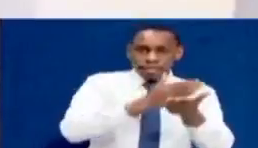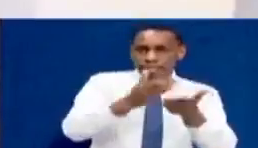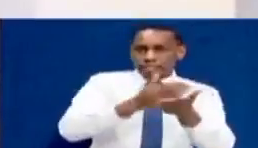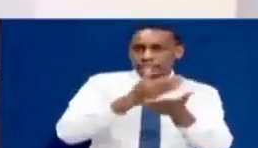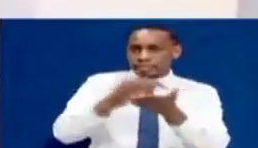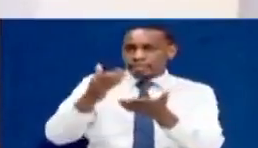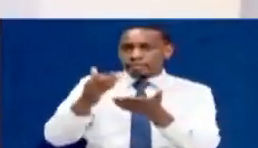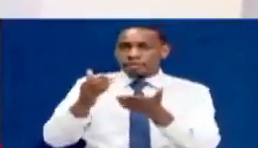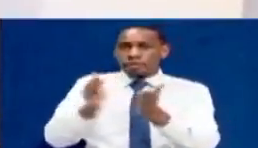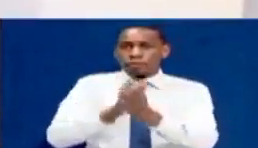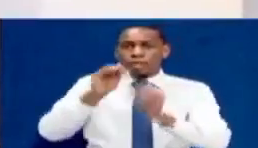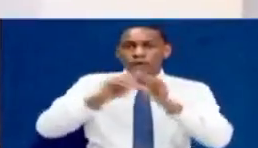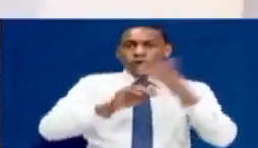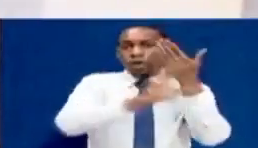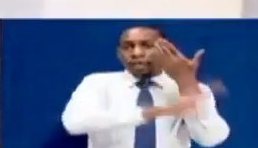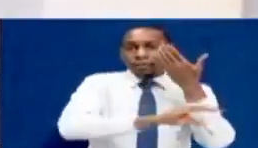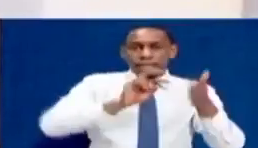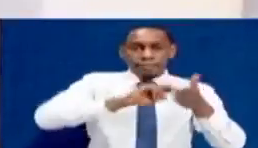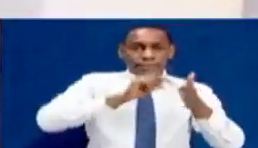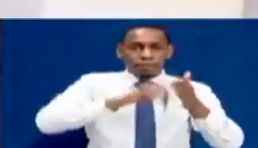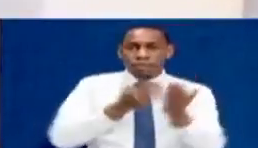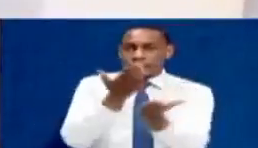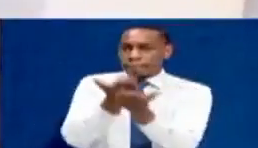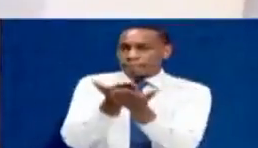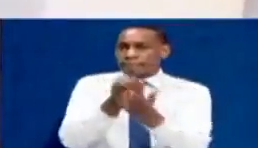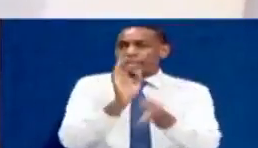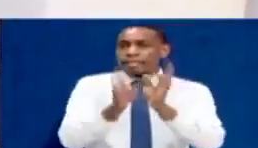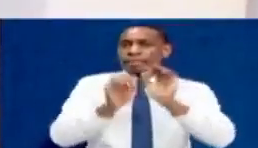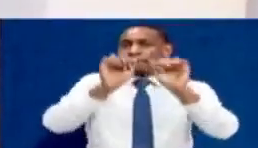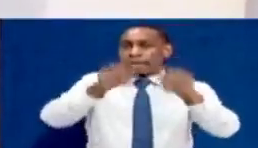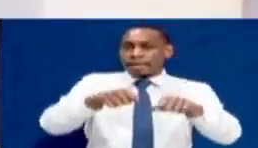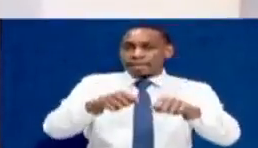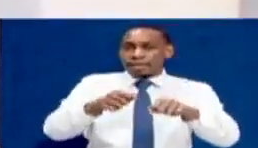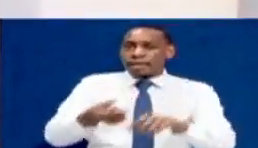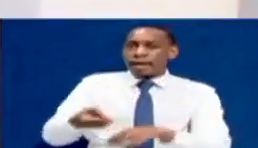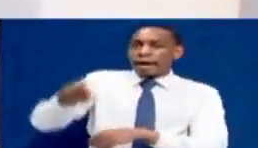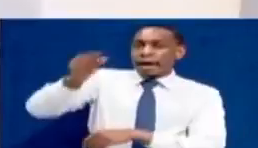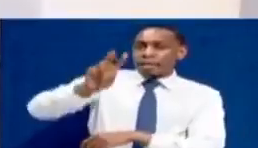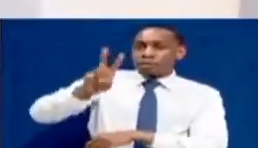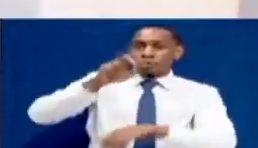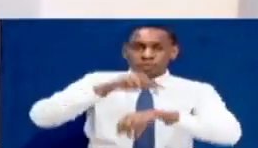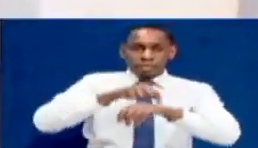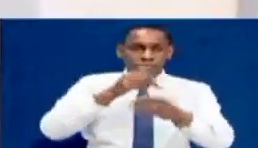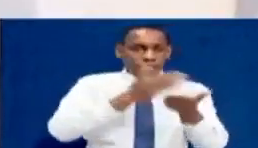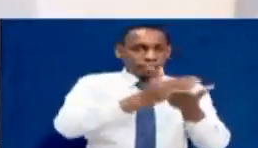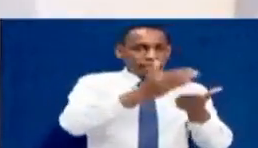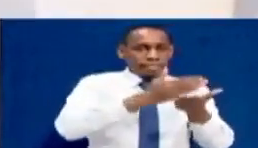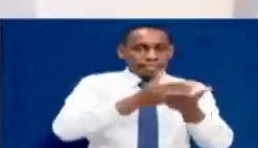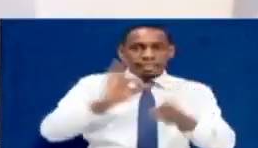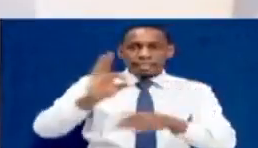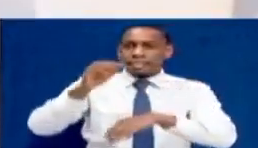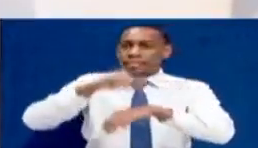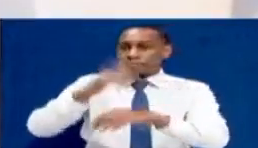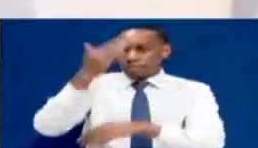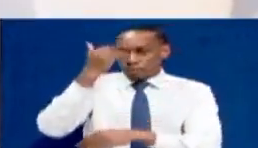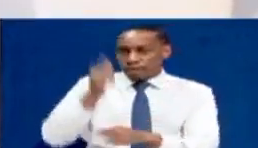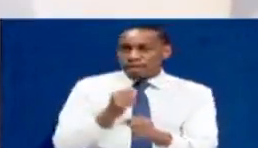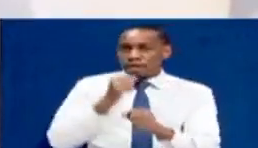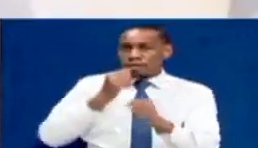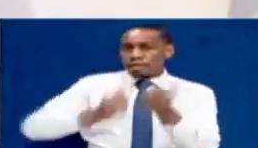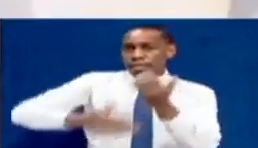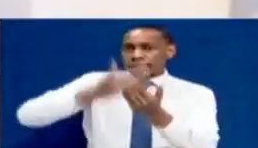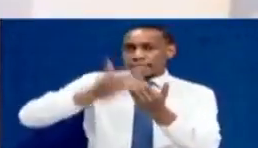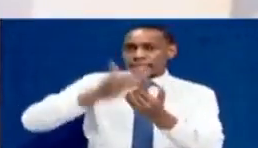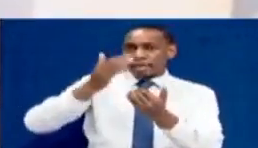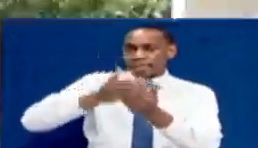wetu tunagawana na the whole country. Kwa hivyo tunaomba kwamba kama inawezekana hata watufanyie double ule mgao ama triple ule mgao, kwa maana tunashughulikia karibu